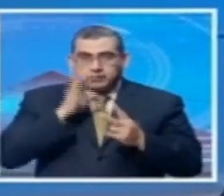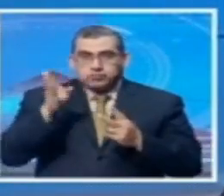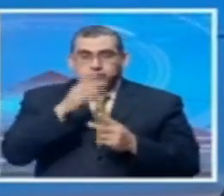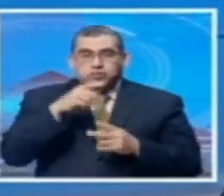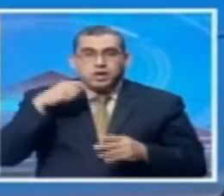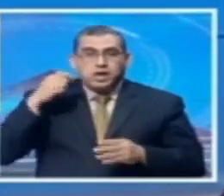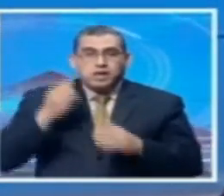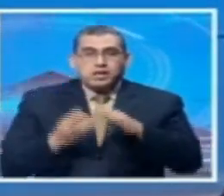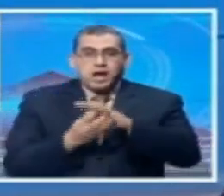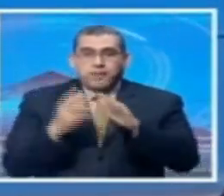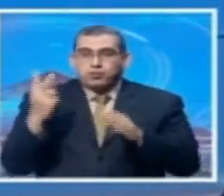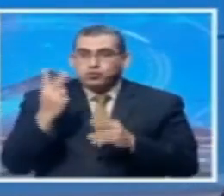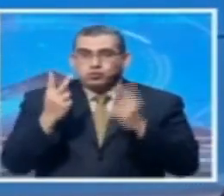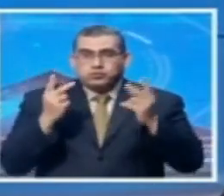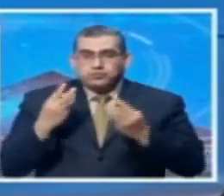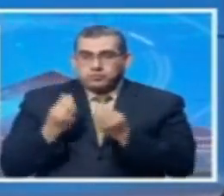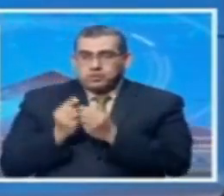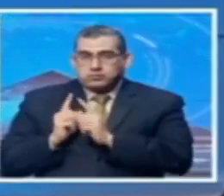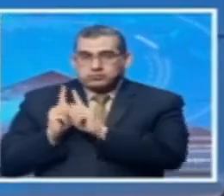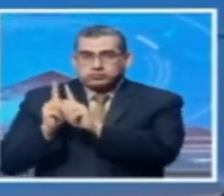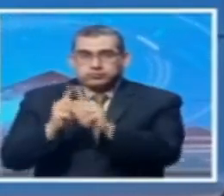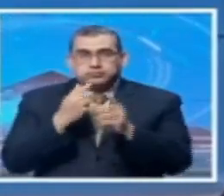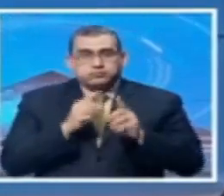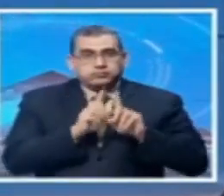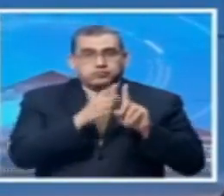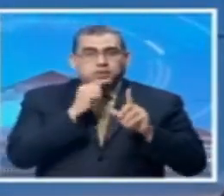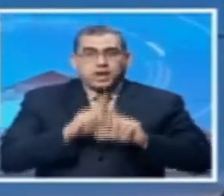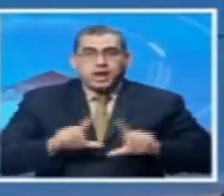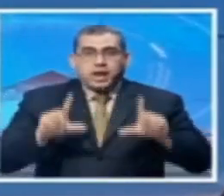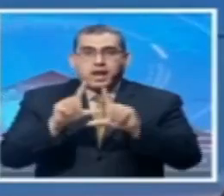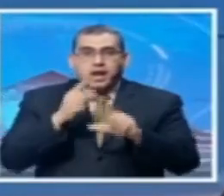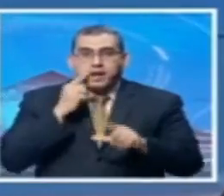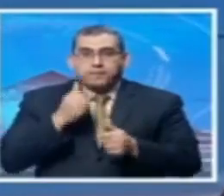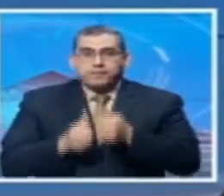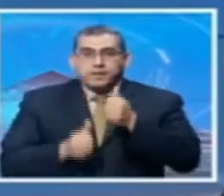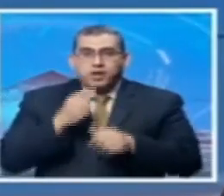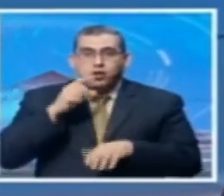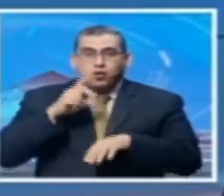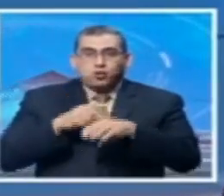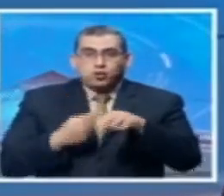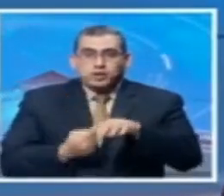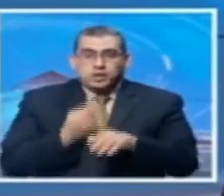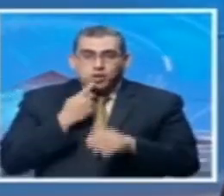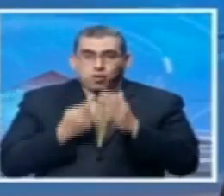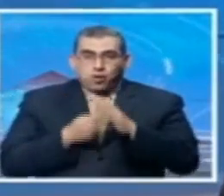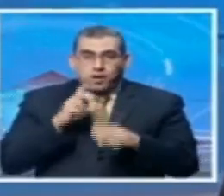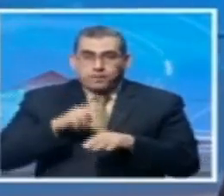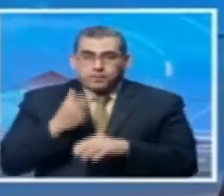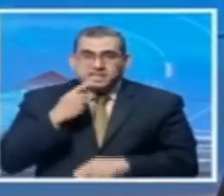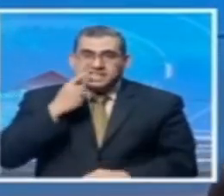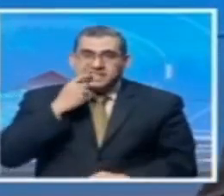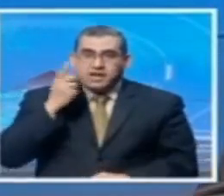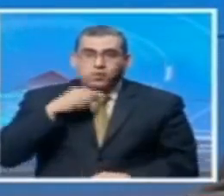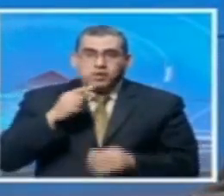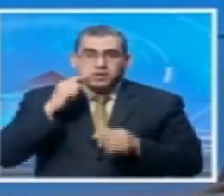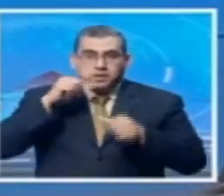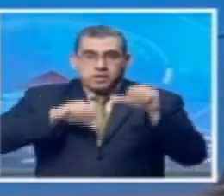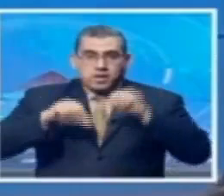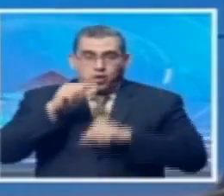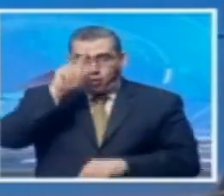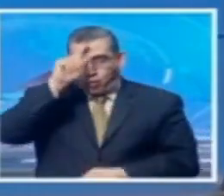رئيسي الجامعتين، حيث تفقد لجان الامتحانات بكليات طب الأسنان والصيدلة والآداب والعلوم.